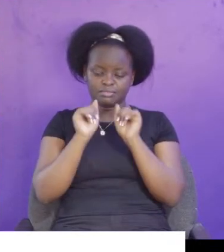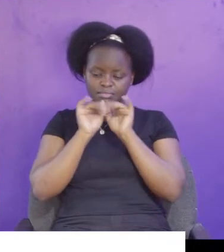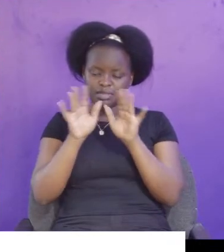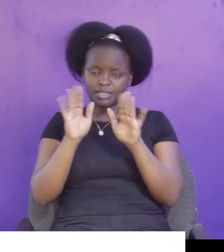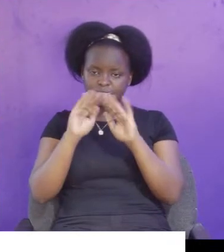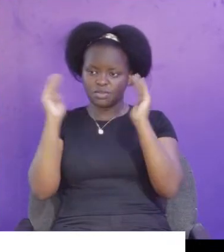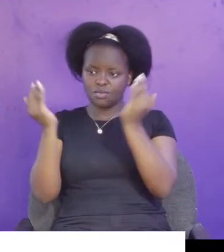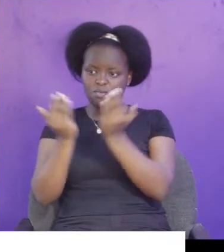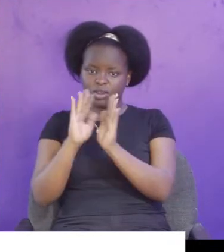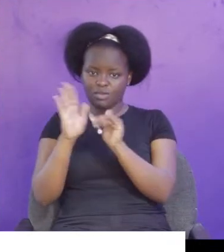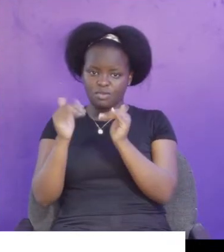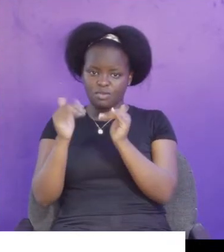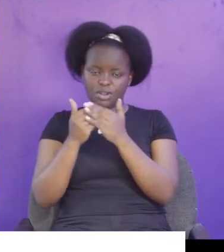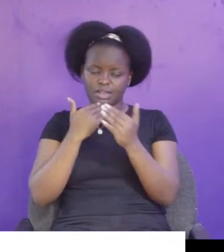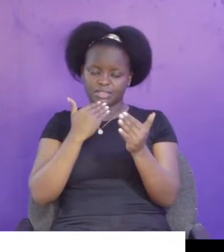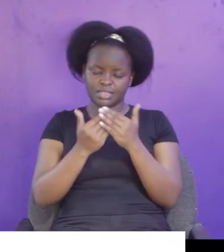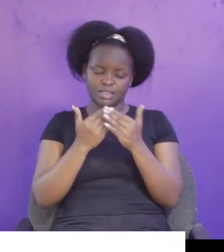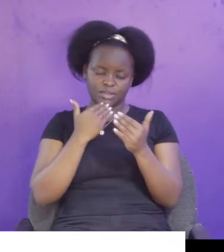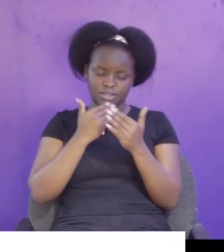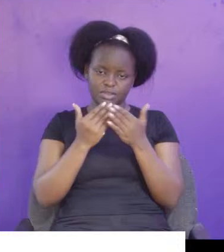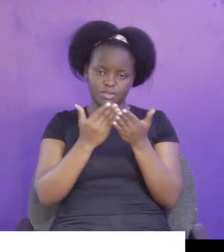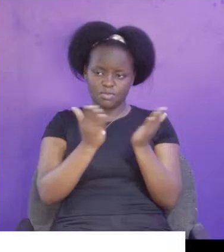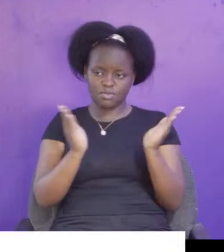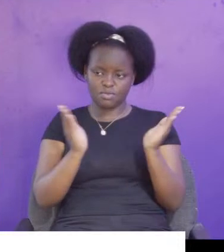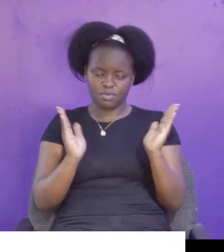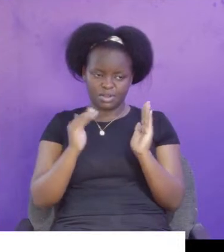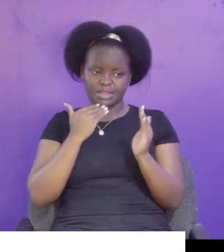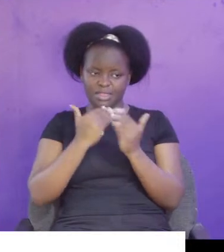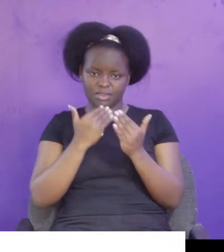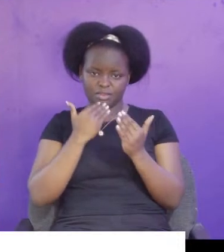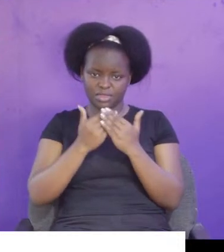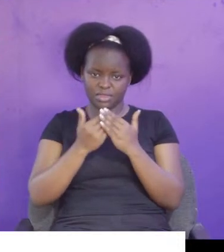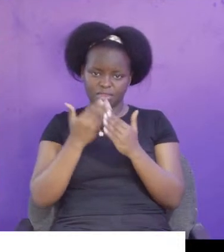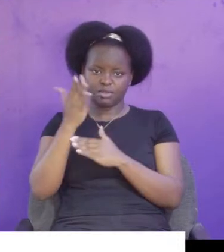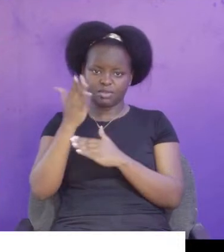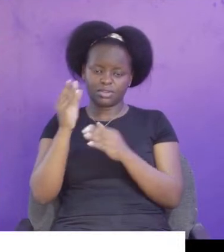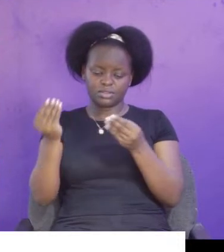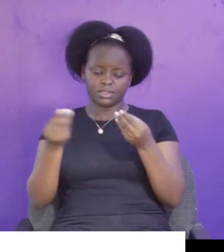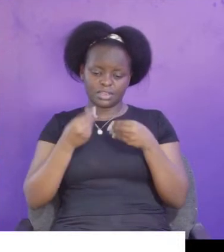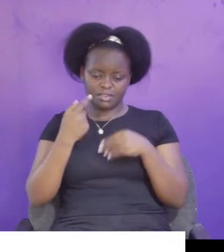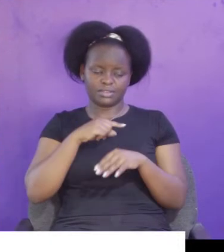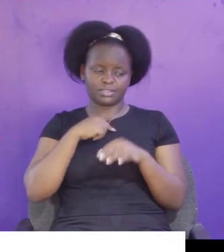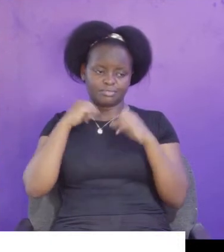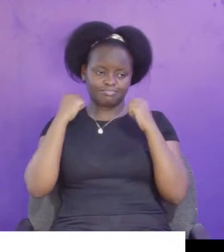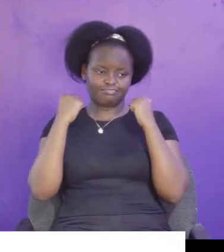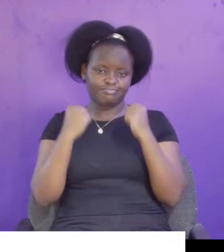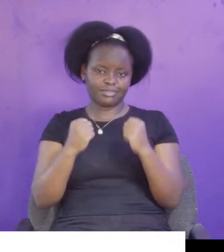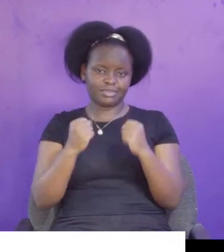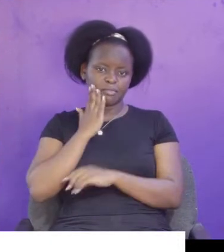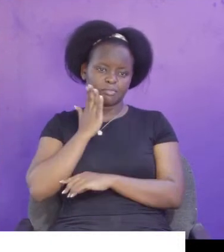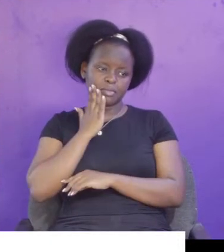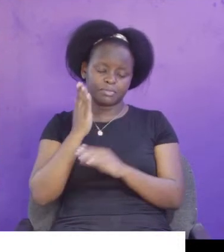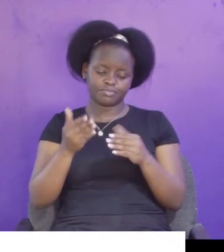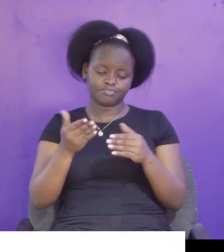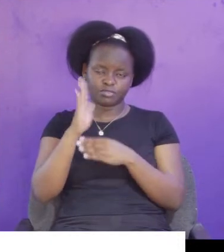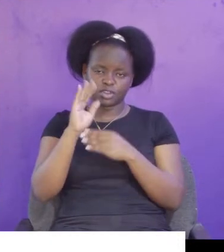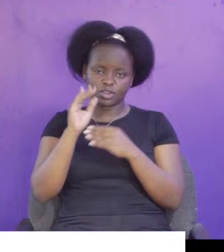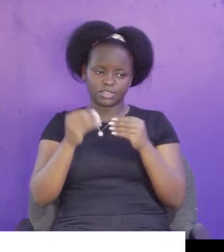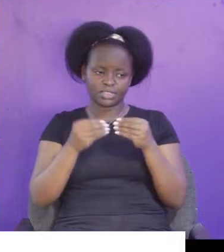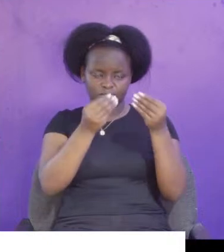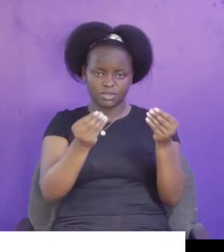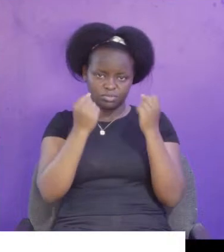you all. Asanteni sana. Mungu atupe nguvu. Mama, Mungu akupe nguvu. Thank you so